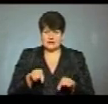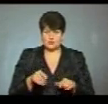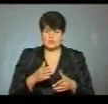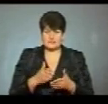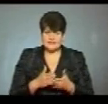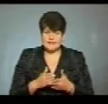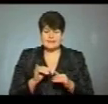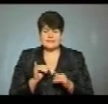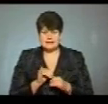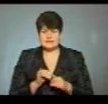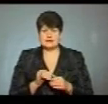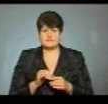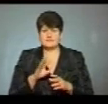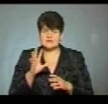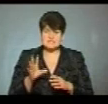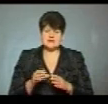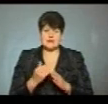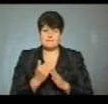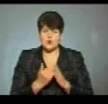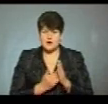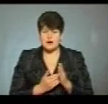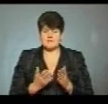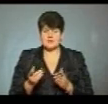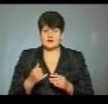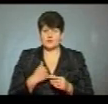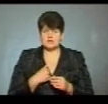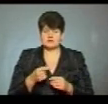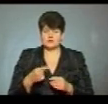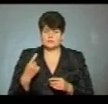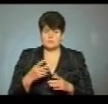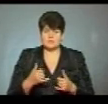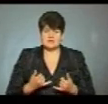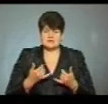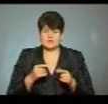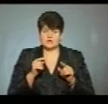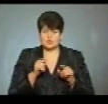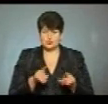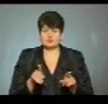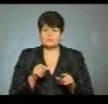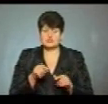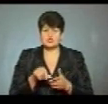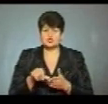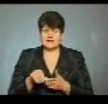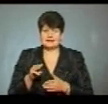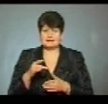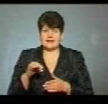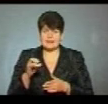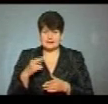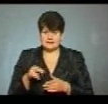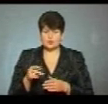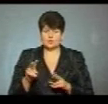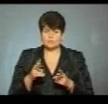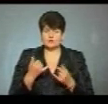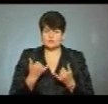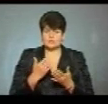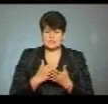є. І, звичайно, вся програма, яка в нас в Тернопільській області, присвячена тому, щоб ті члени трейд-клубу, які сьогодні